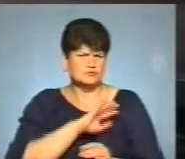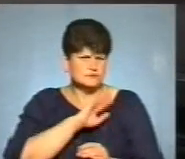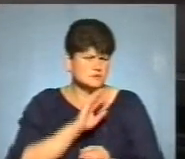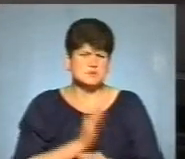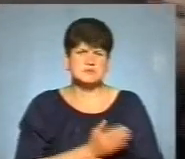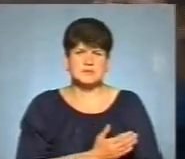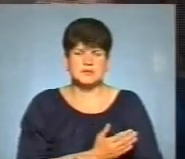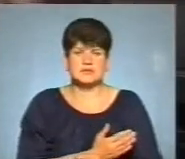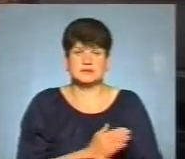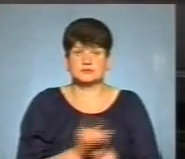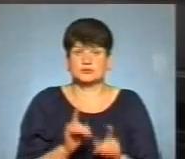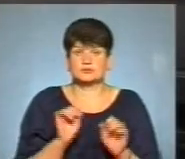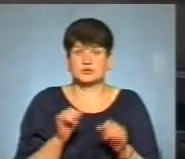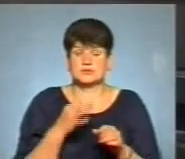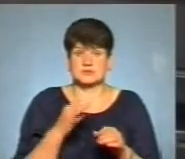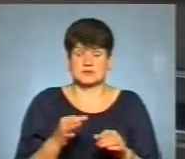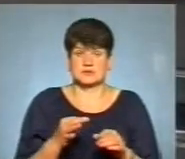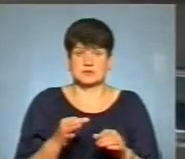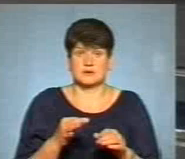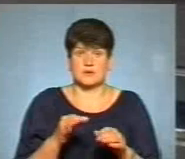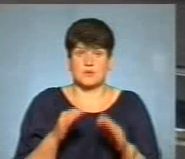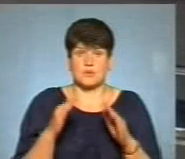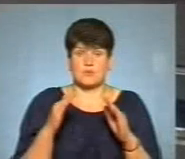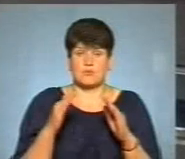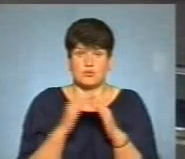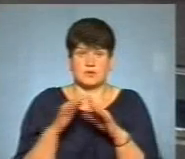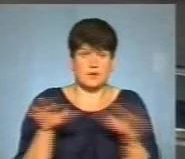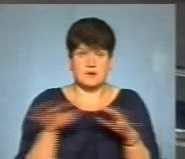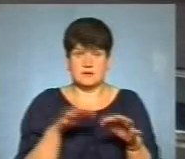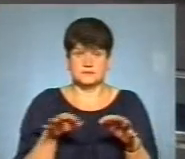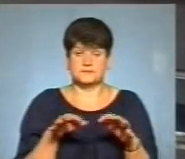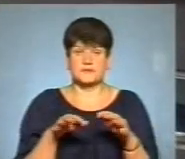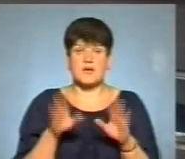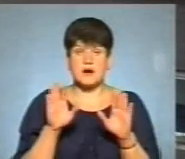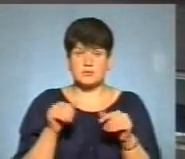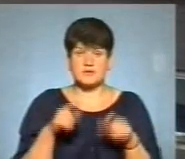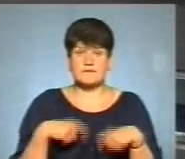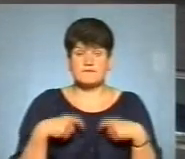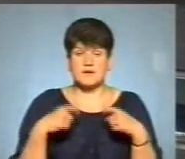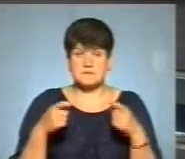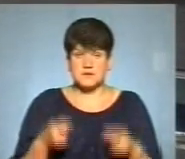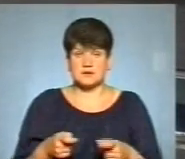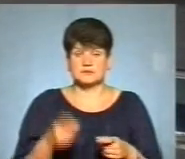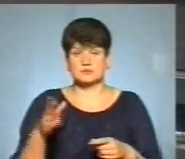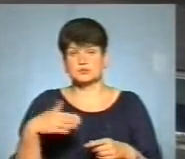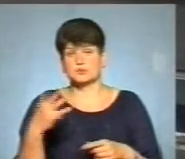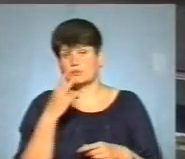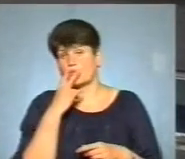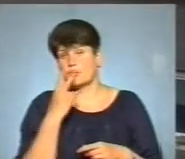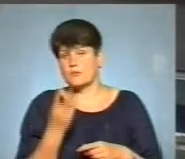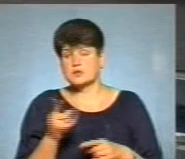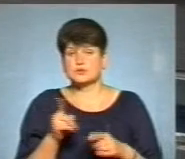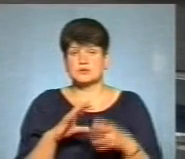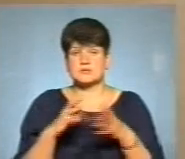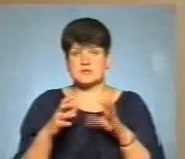що аж можна сказати, будинок був затрясся так з цієї сили. Ну і потім вибігли зразу на ту сторону, побачили, що цегла